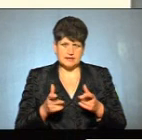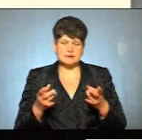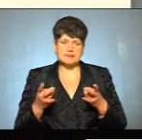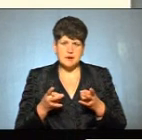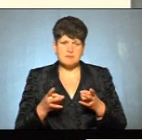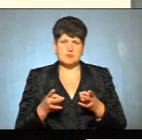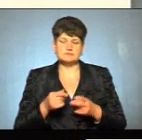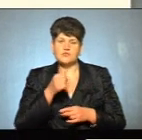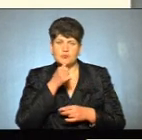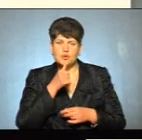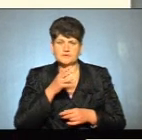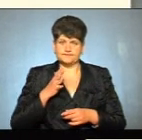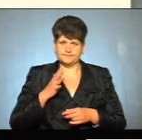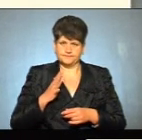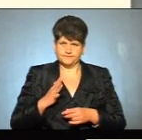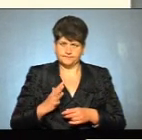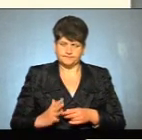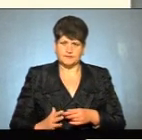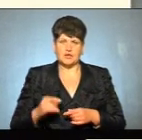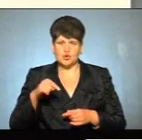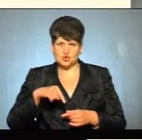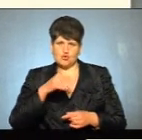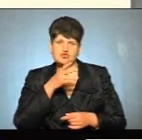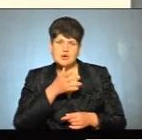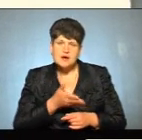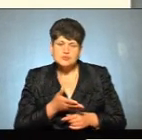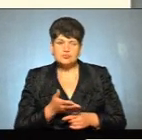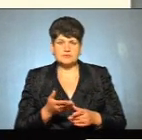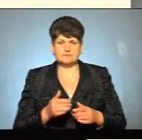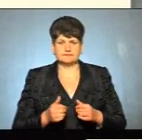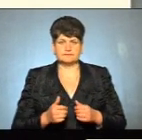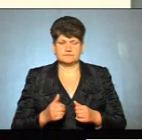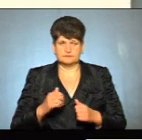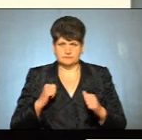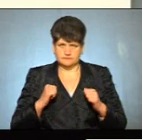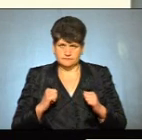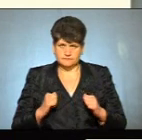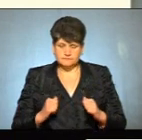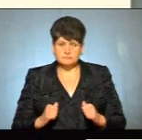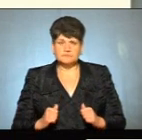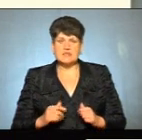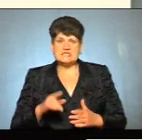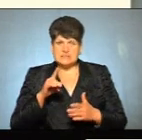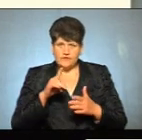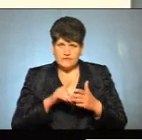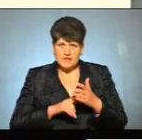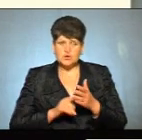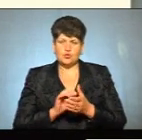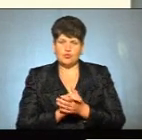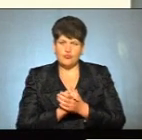перейти випробування цього часу гідно і достойно, з вірою, у